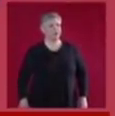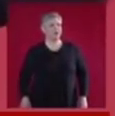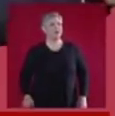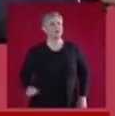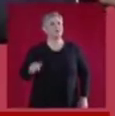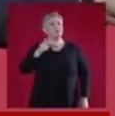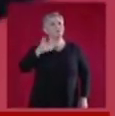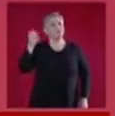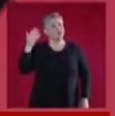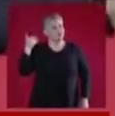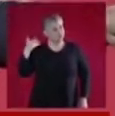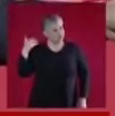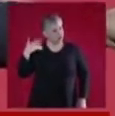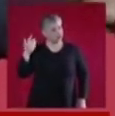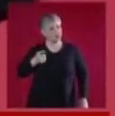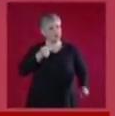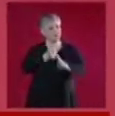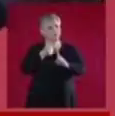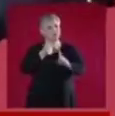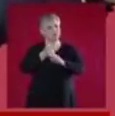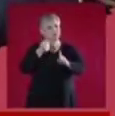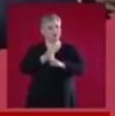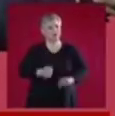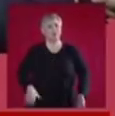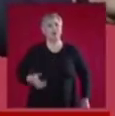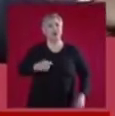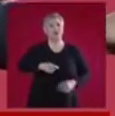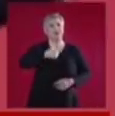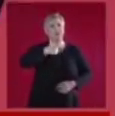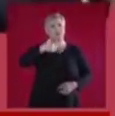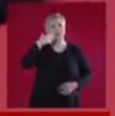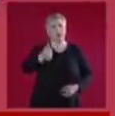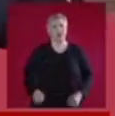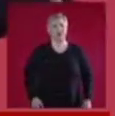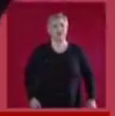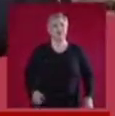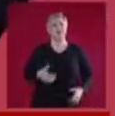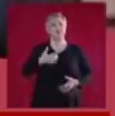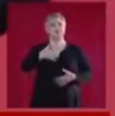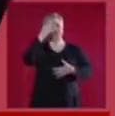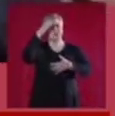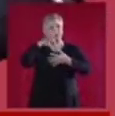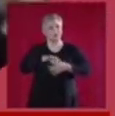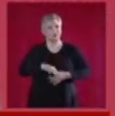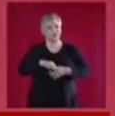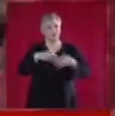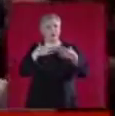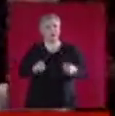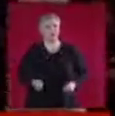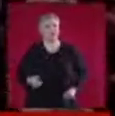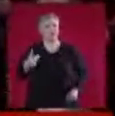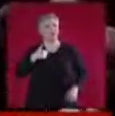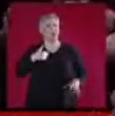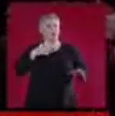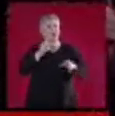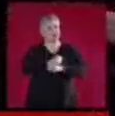αξιοπρέπεια και με αυτοπεποίθηση και ας λέγαν κάποιοι ότι ήμασταν μόνοι μας το εξάμηνο του 2015 με όλα τα